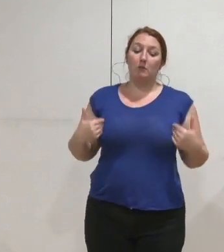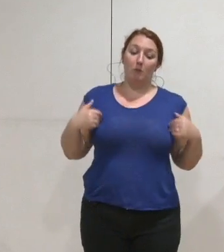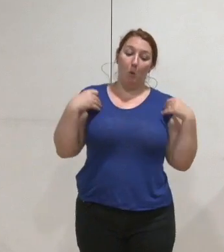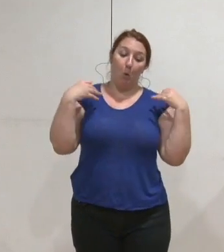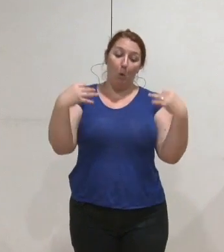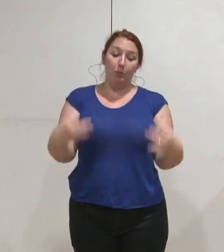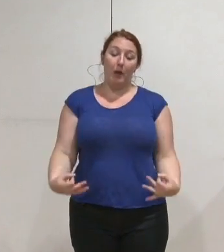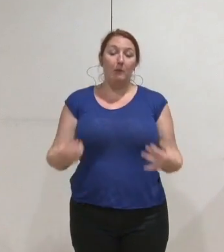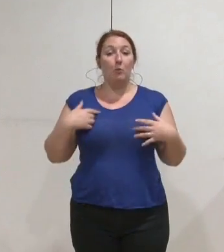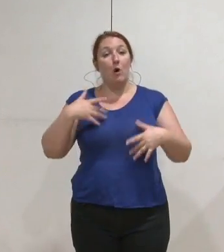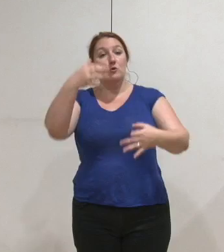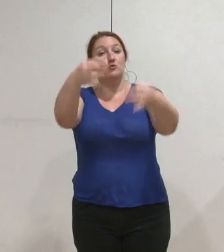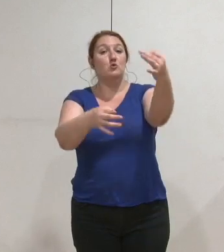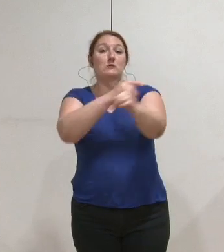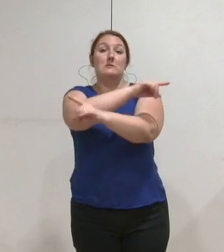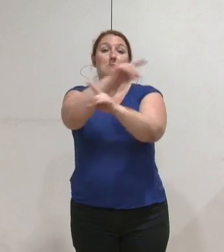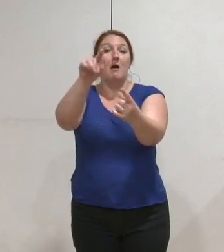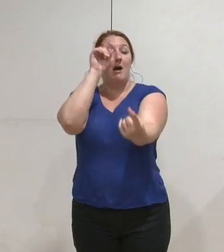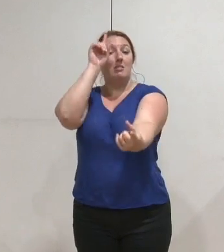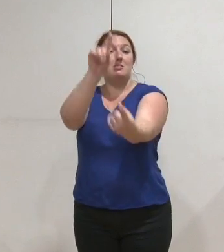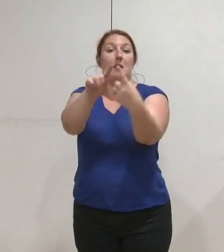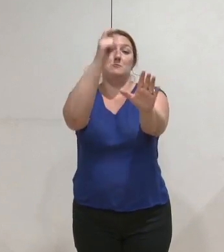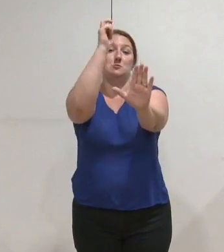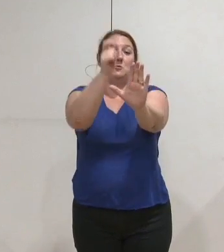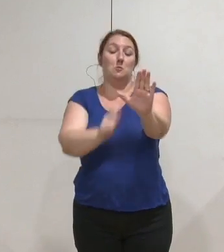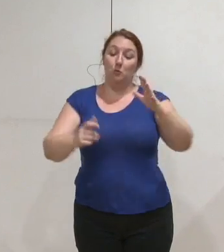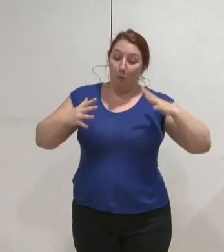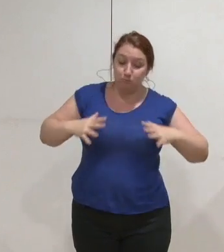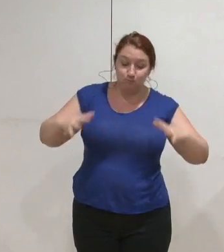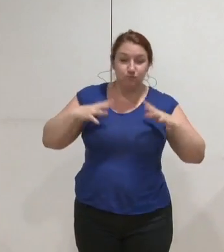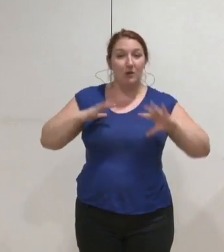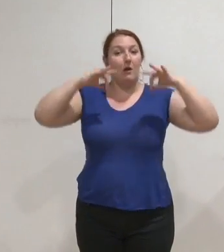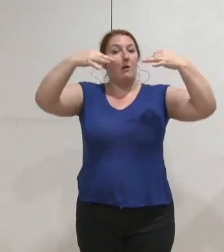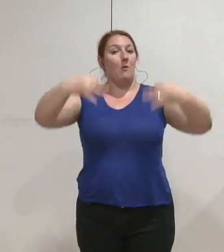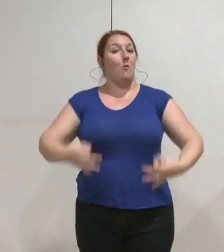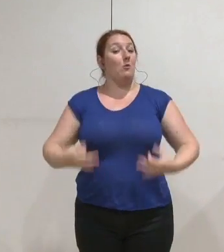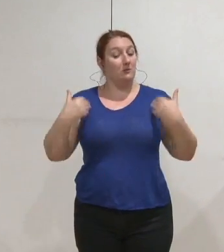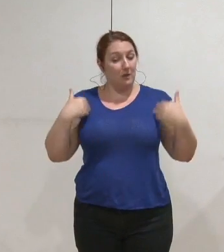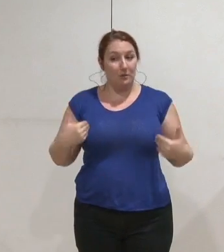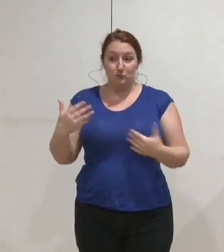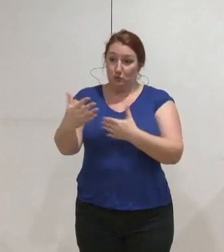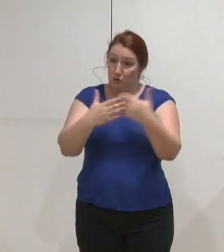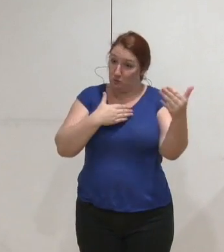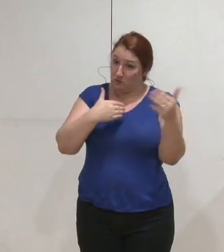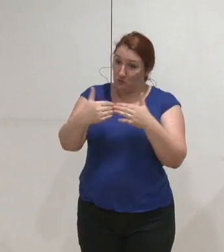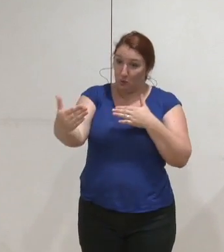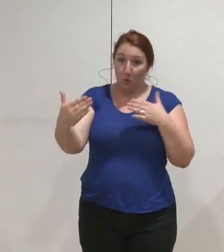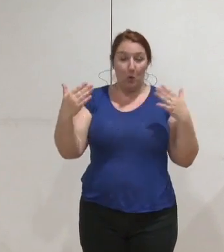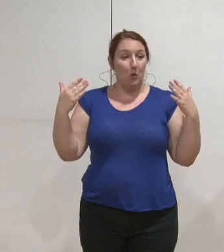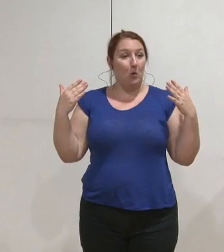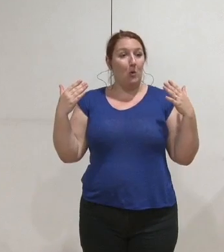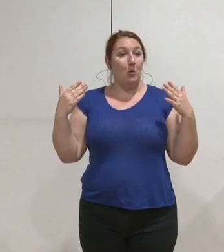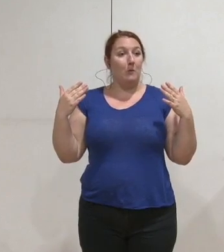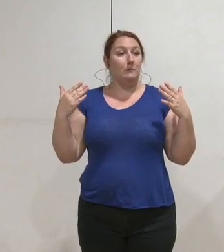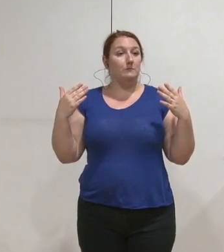aucun jugement madame Bernard sur le sujet je ne porte aucun compte je suis très heureux de voir que quand je prends